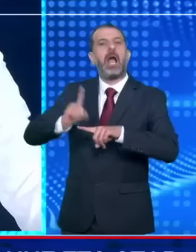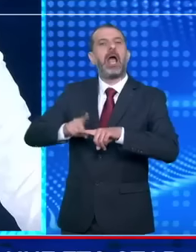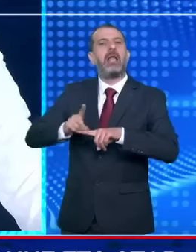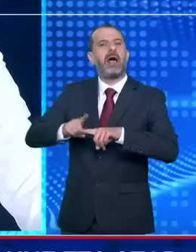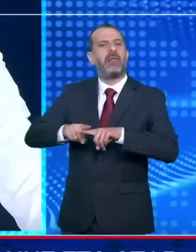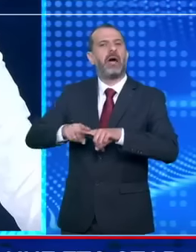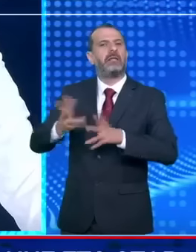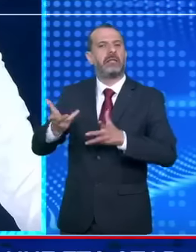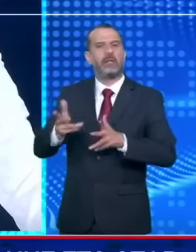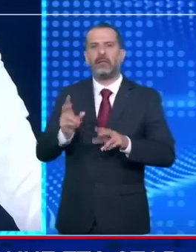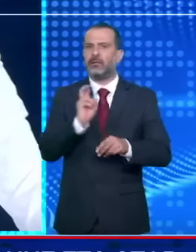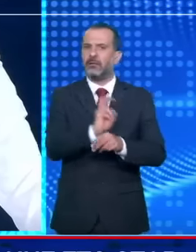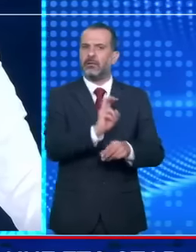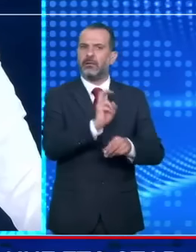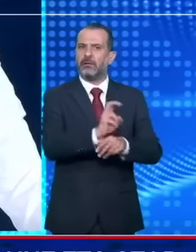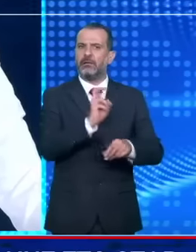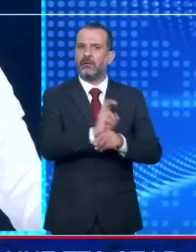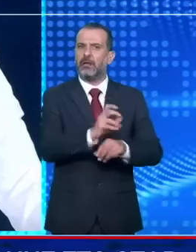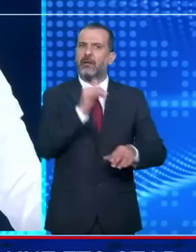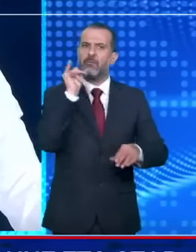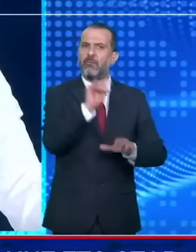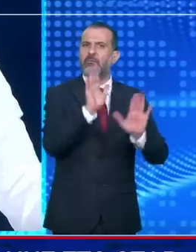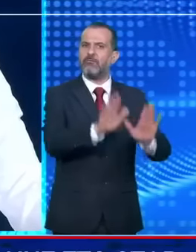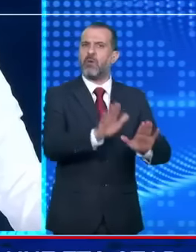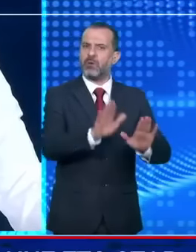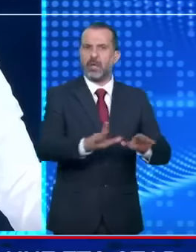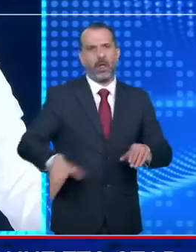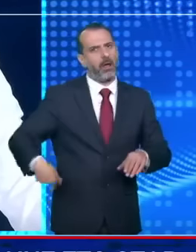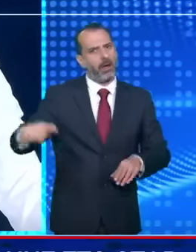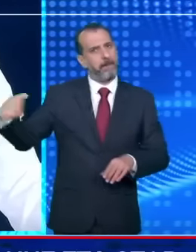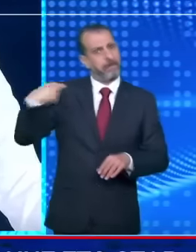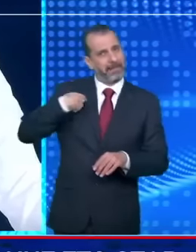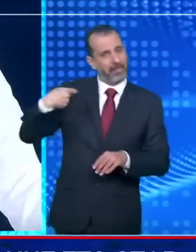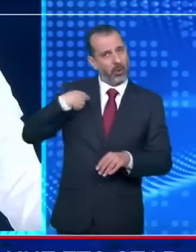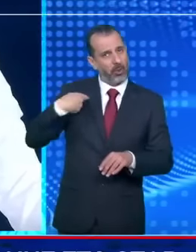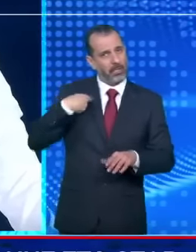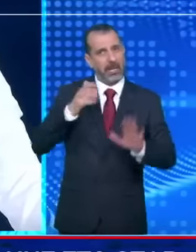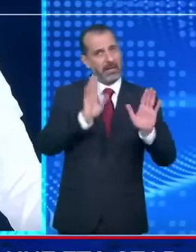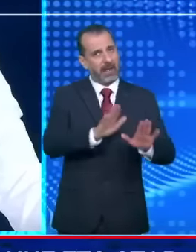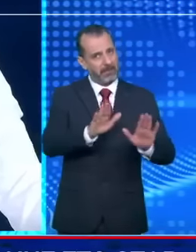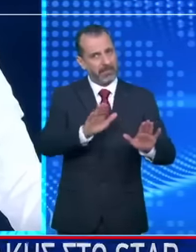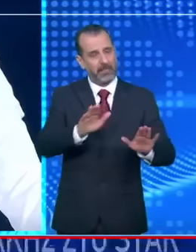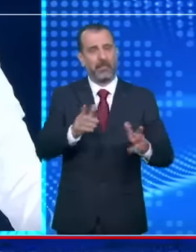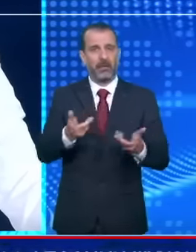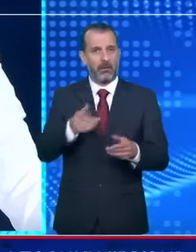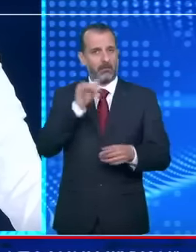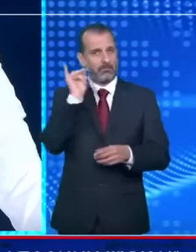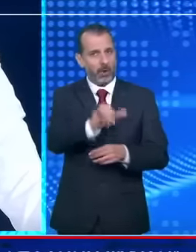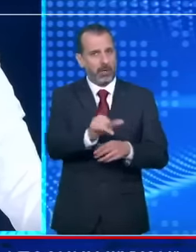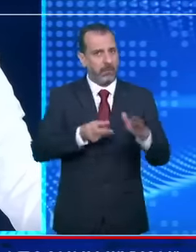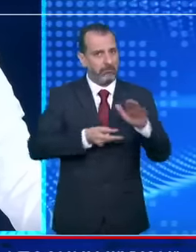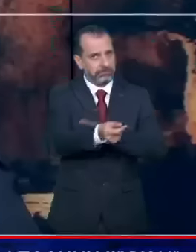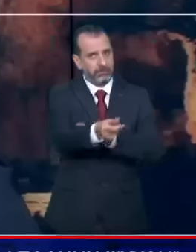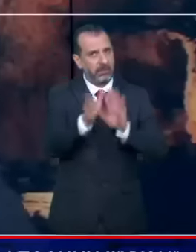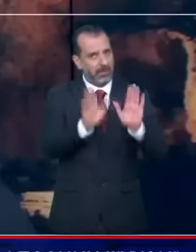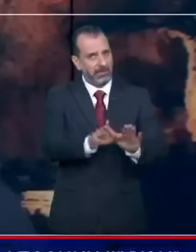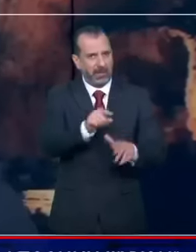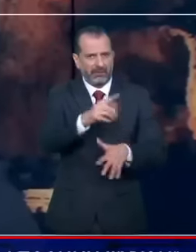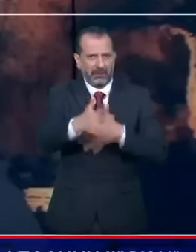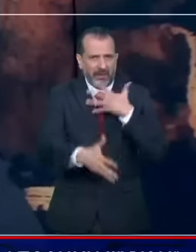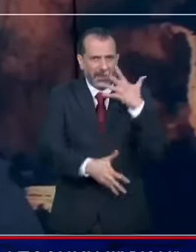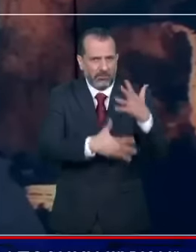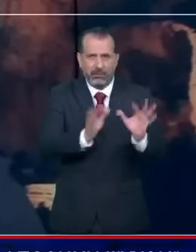ουσία αποθήκη μόνιμης παραμονής, επιπληρωμή για άλλες ευρωπαϊκές χώρες αυτών των ταλαιπωρημένων ψυχών. Λοιπόν,